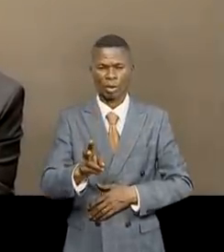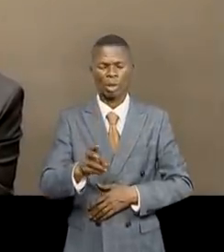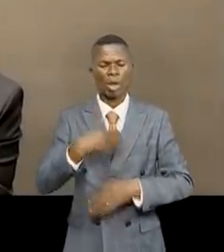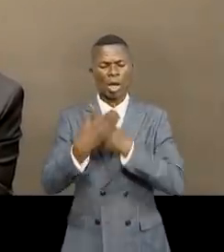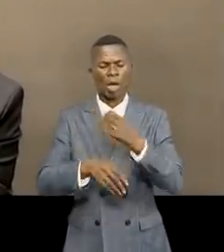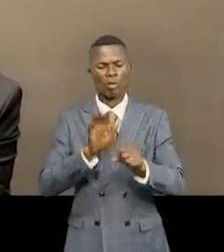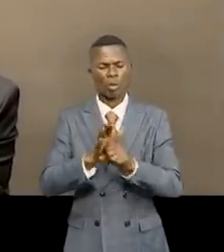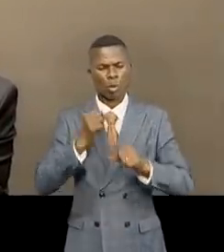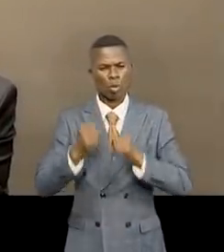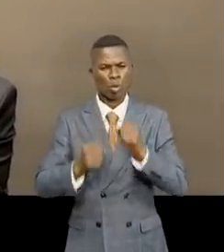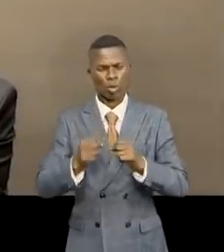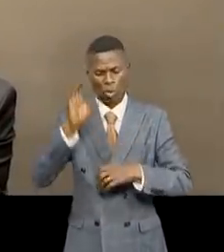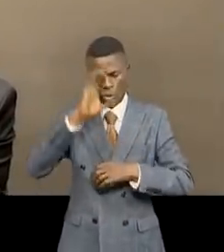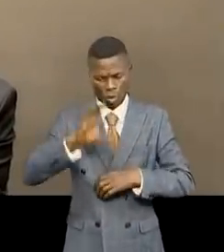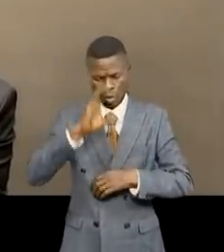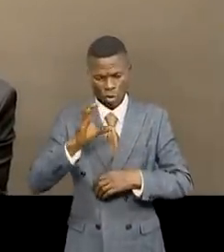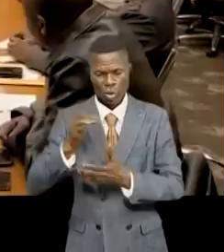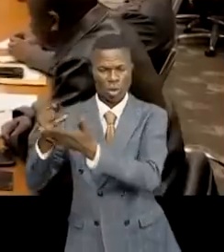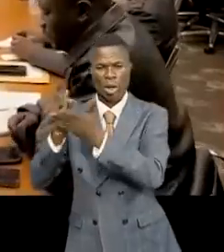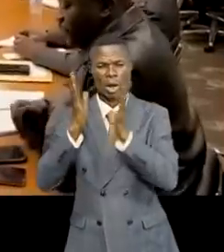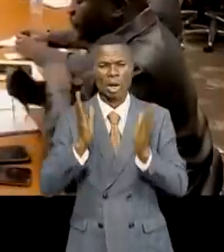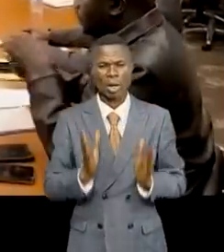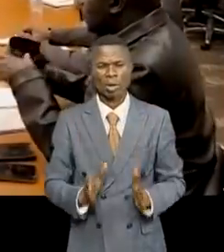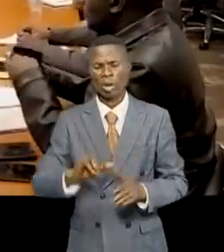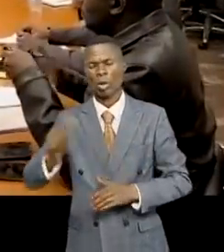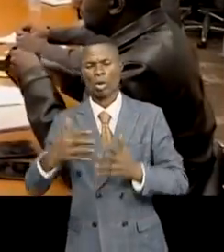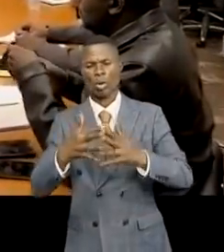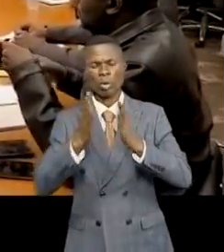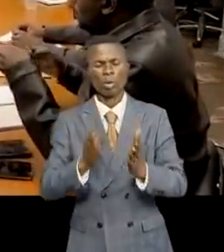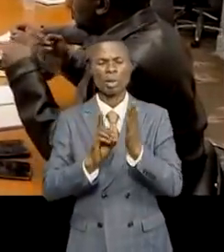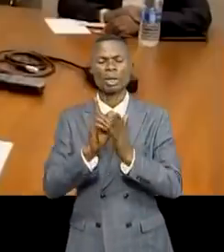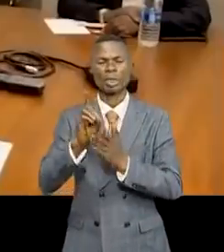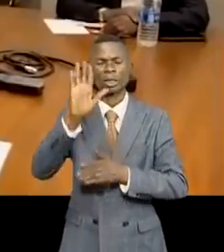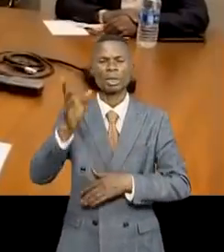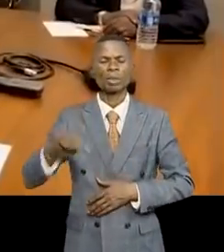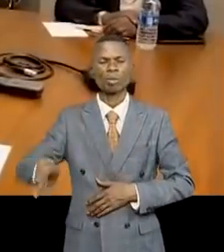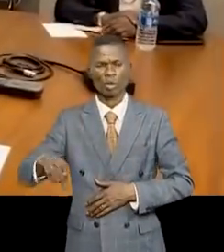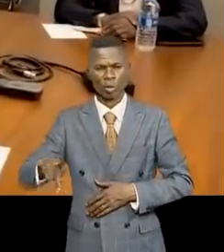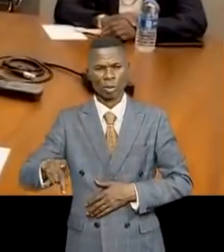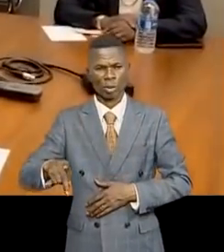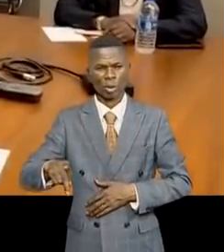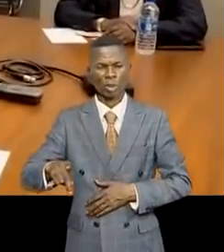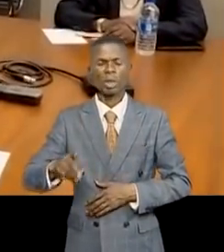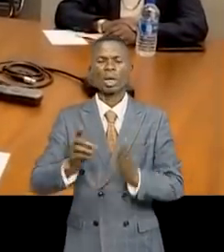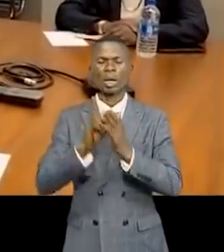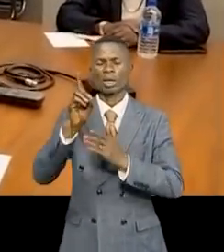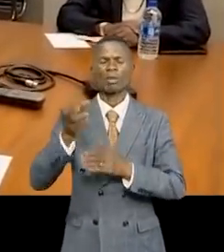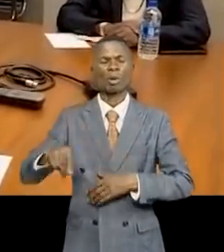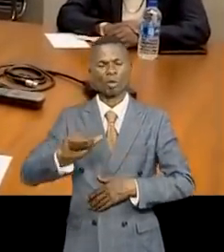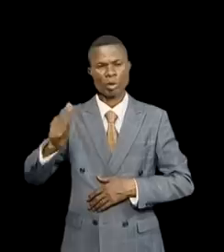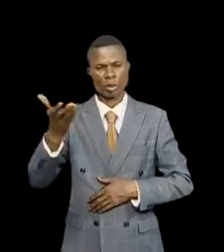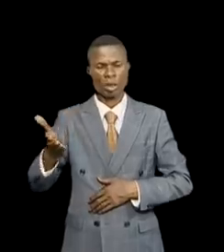ménage aucun effort dans la recherche des investisseurs et autres partenaires au développement dans le seul but de l'émergence de sa